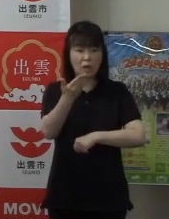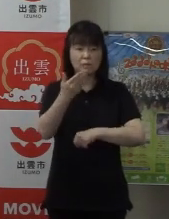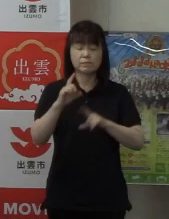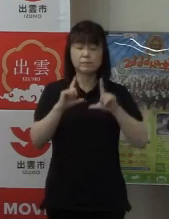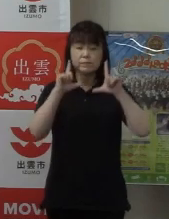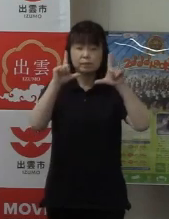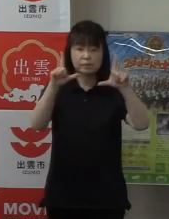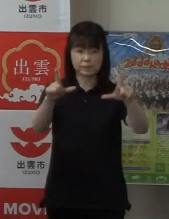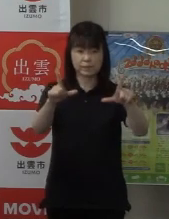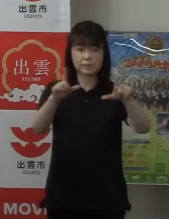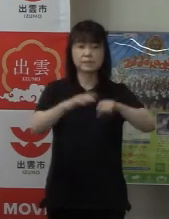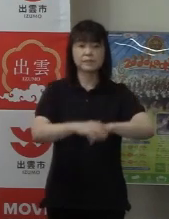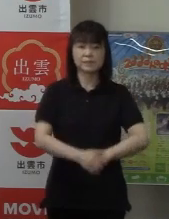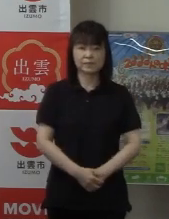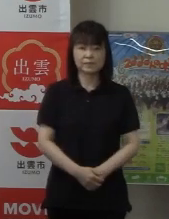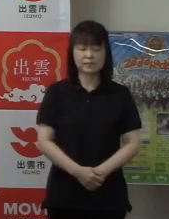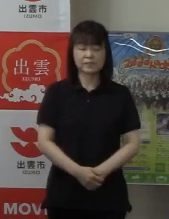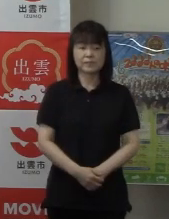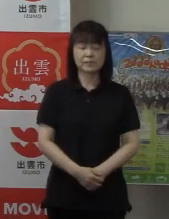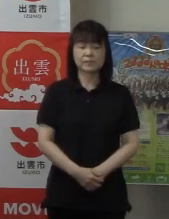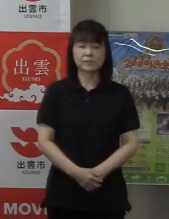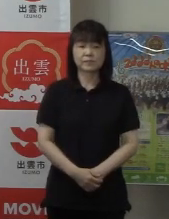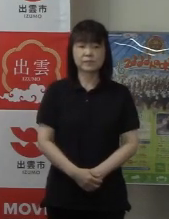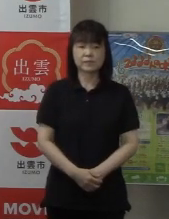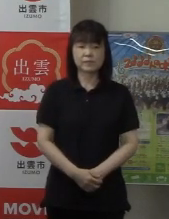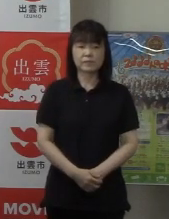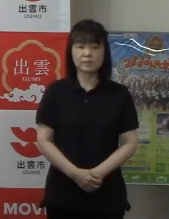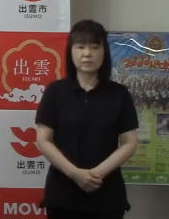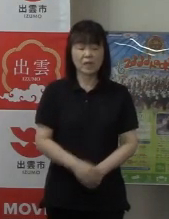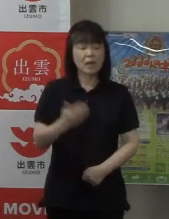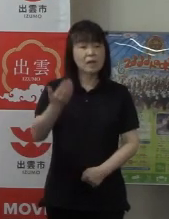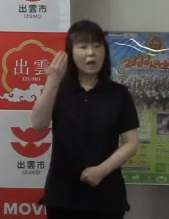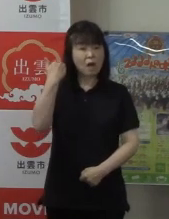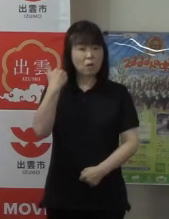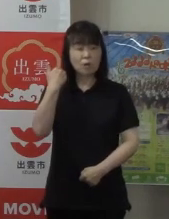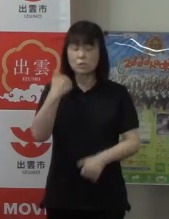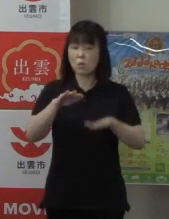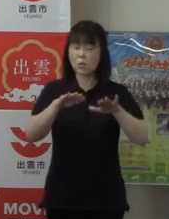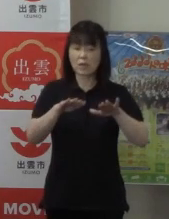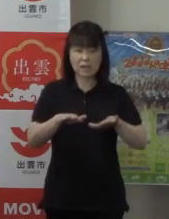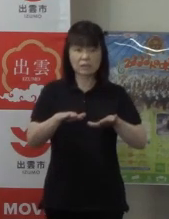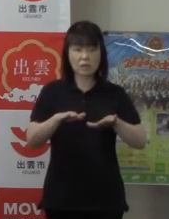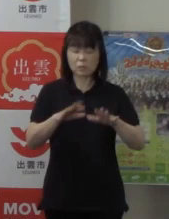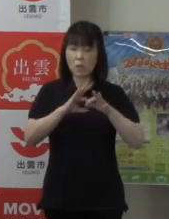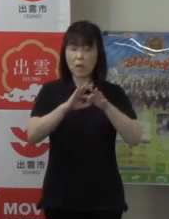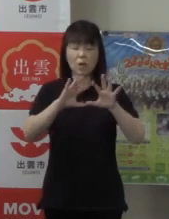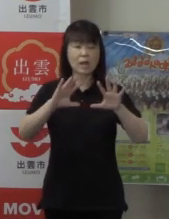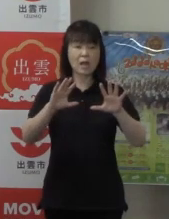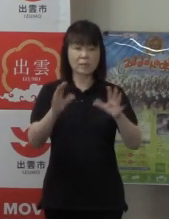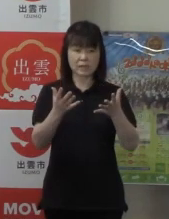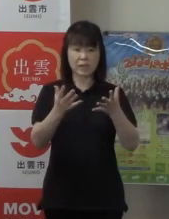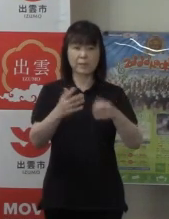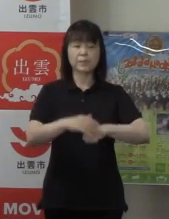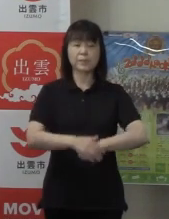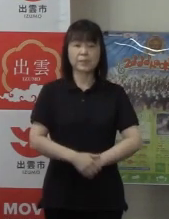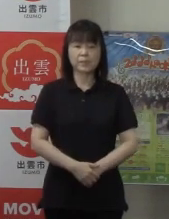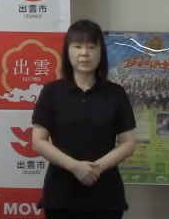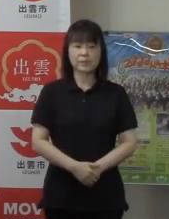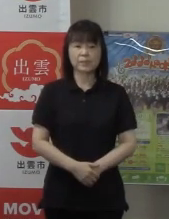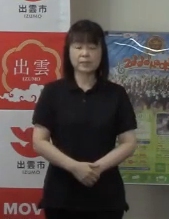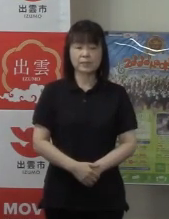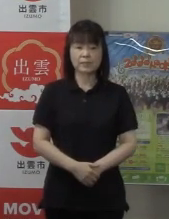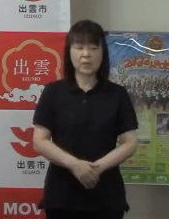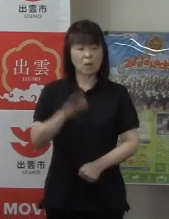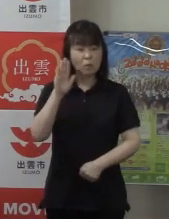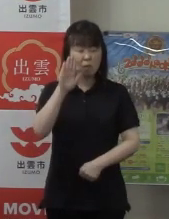。 私ですね、はい、過去にも現在にも ありません。はい、 今後